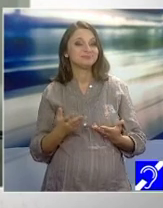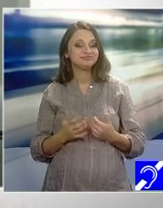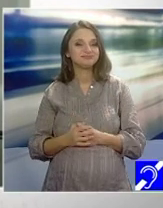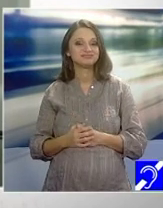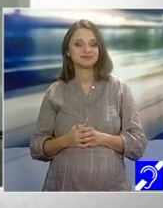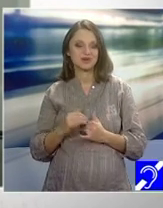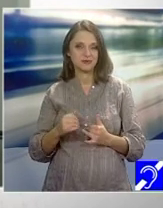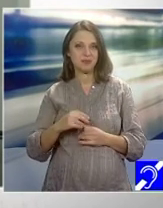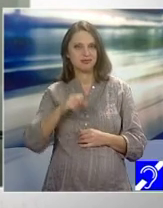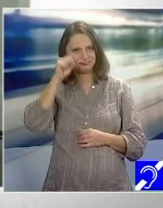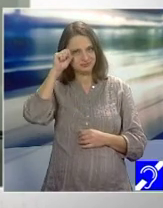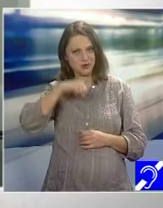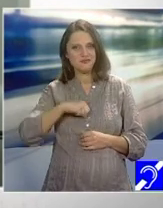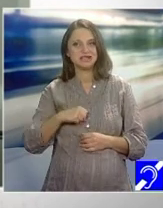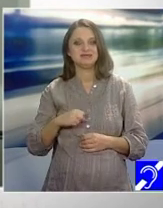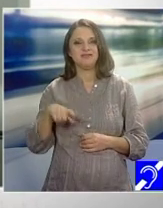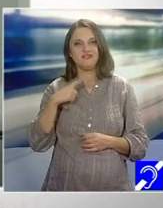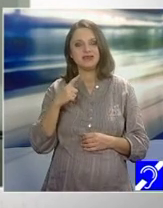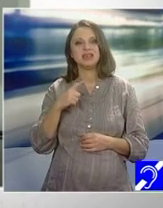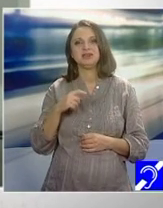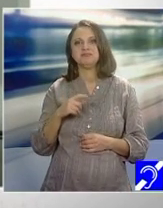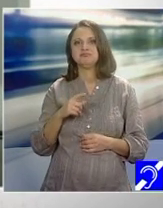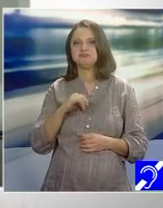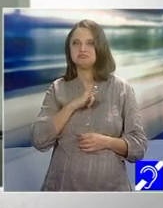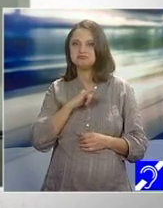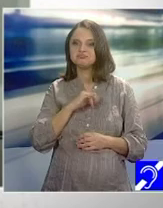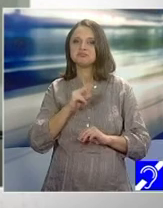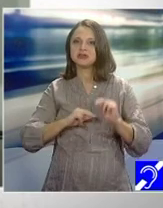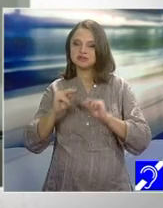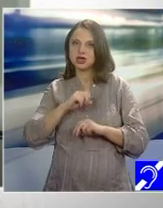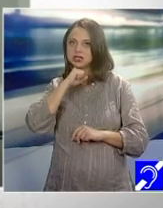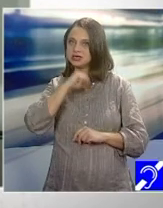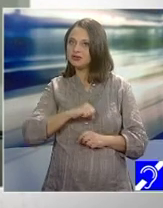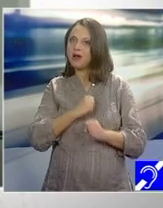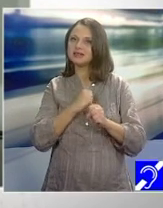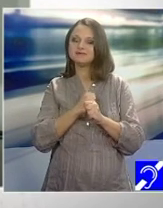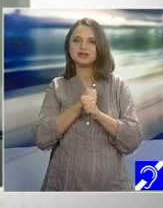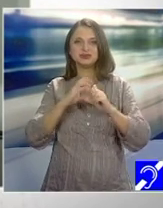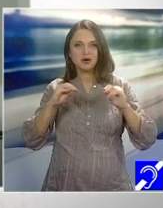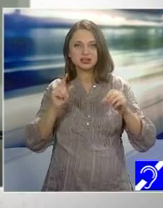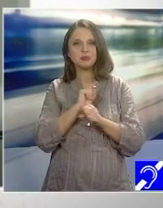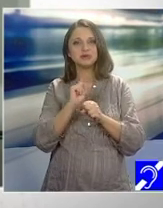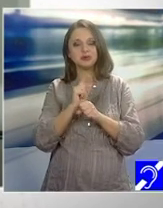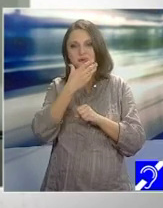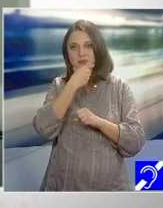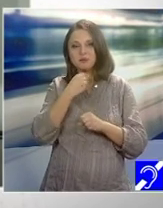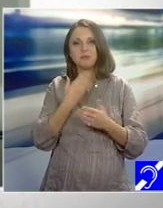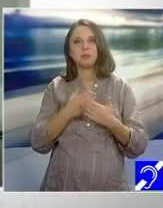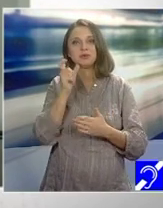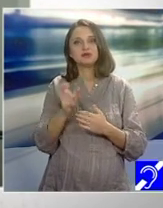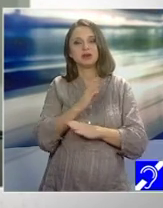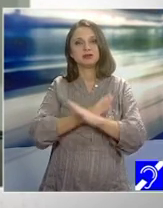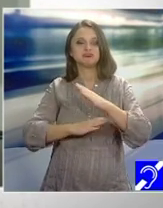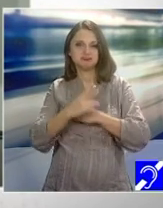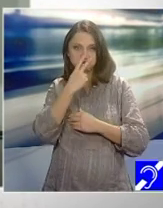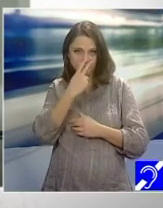e o inițiativă serioasă care poate să ducă lucruri și să dezvolte foarte mult această latură a accesibilității în